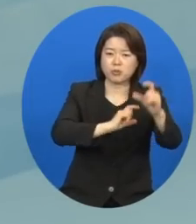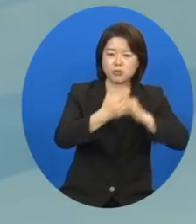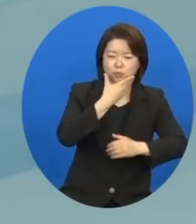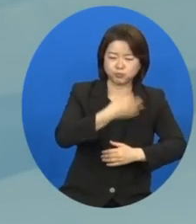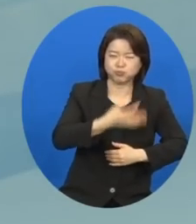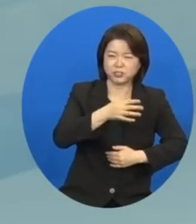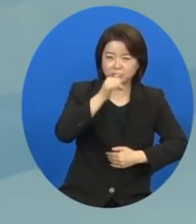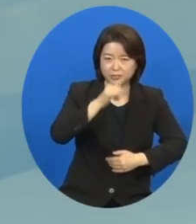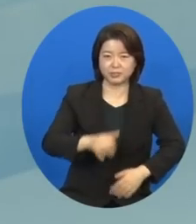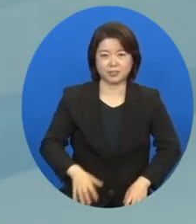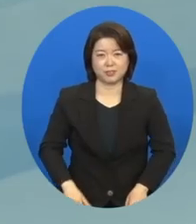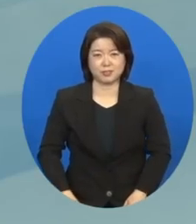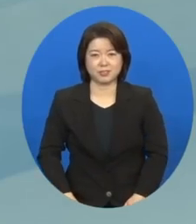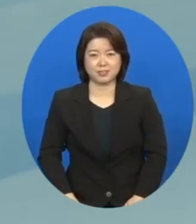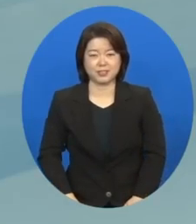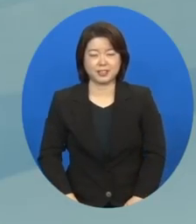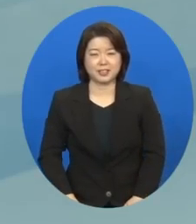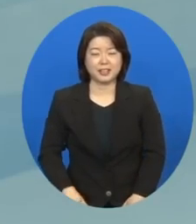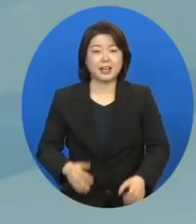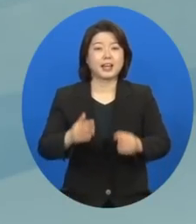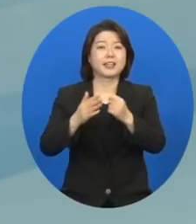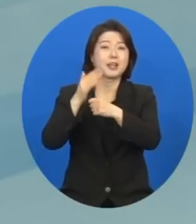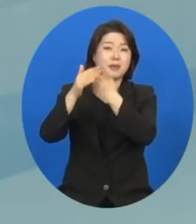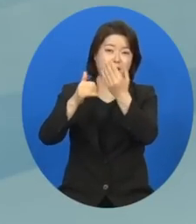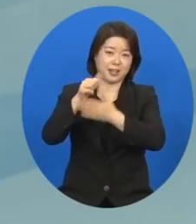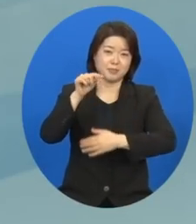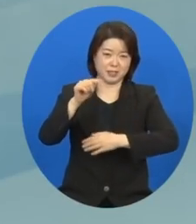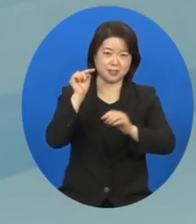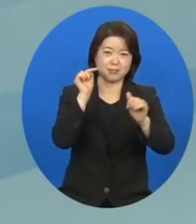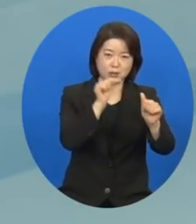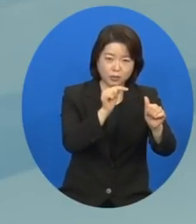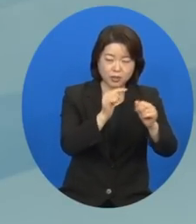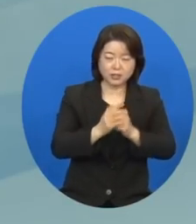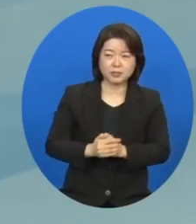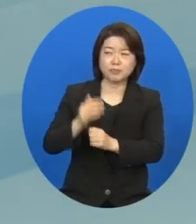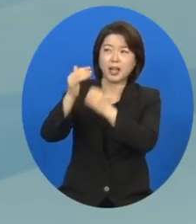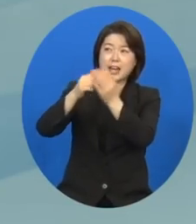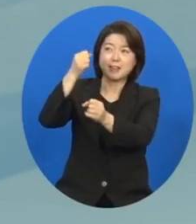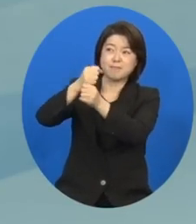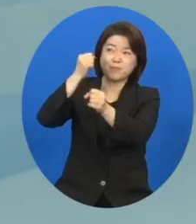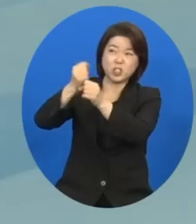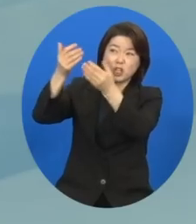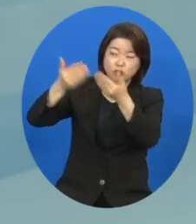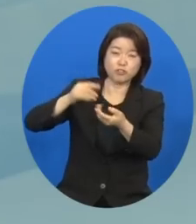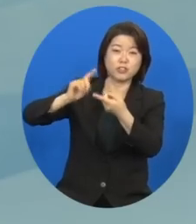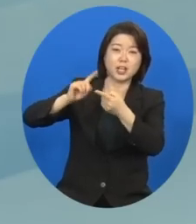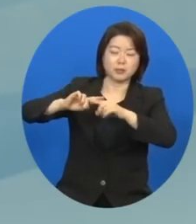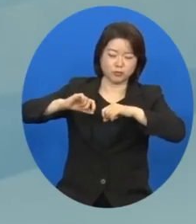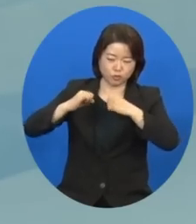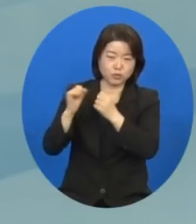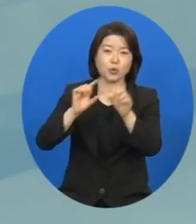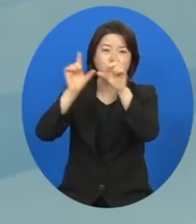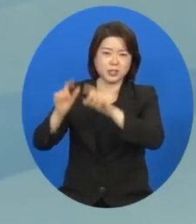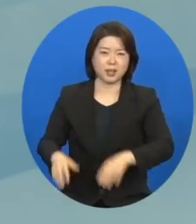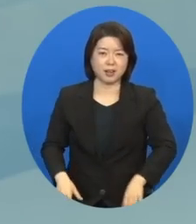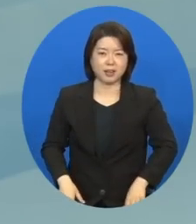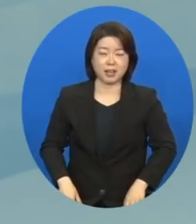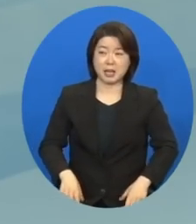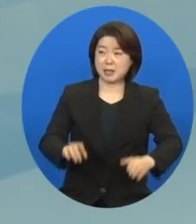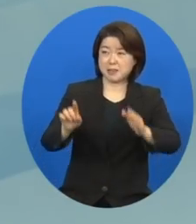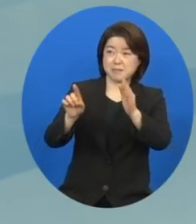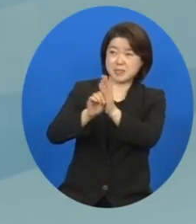것입니다. 그래서 하나님은 지금 이 명령은요 그분이 지으신 대로 살라는 말씀입니다. 믿지 않고 육신의